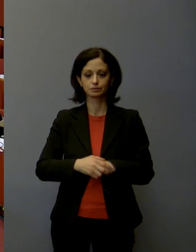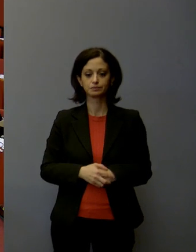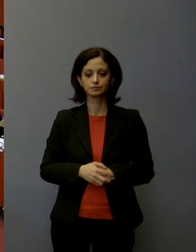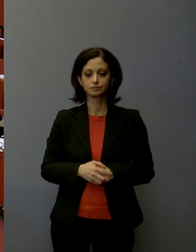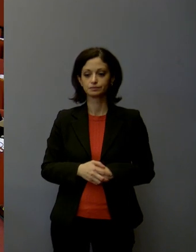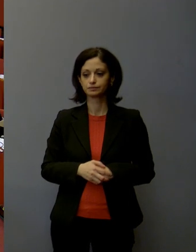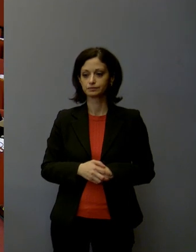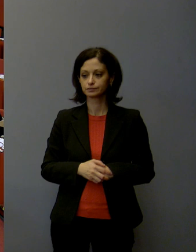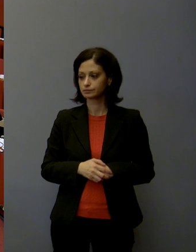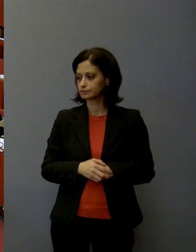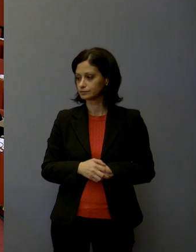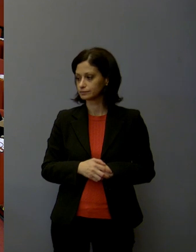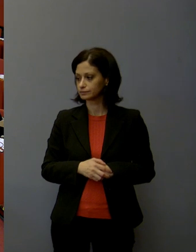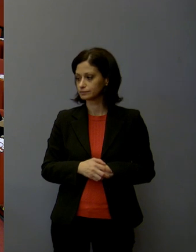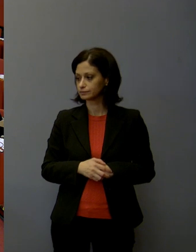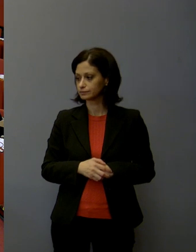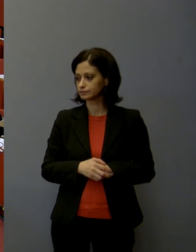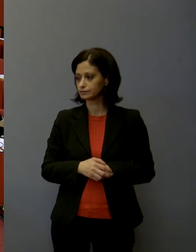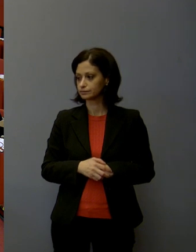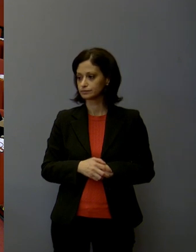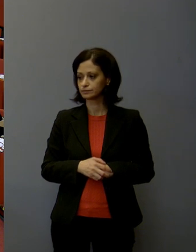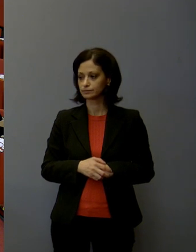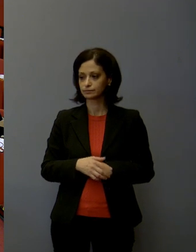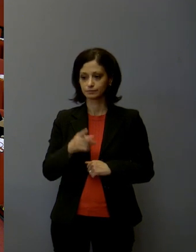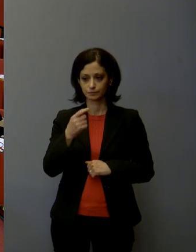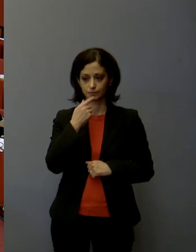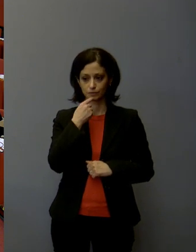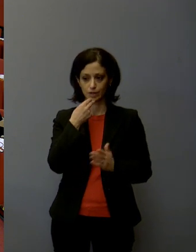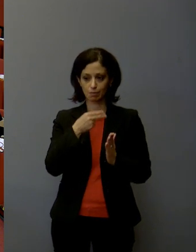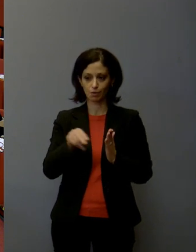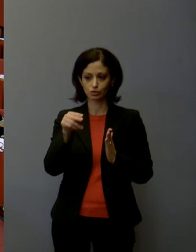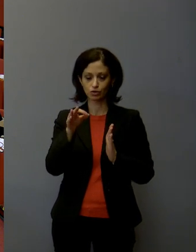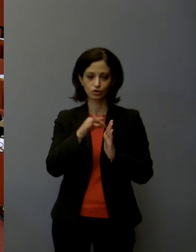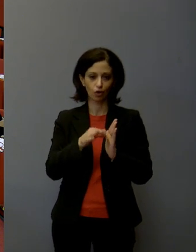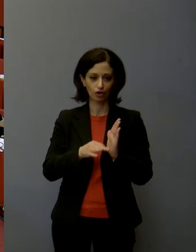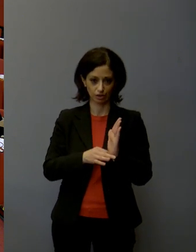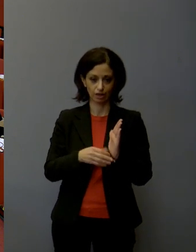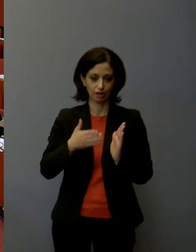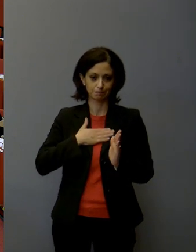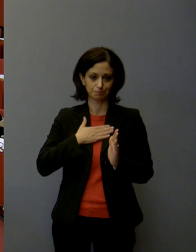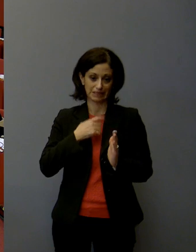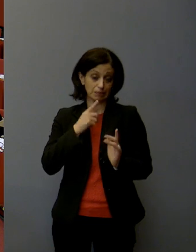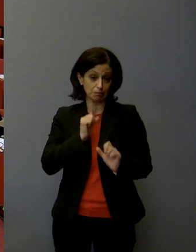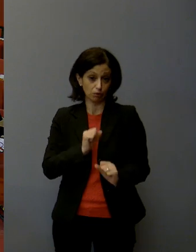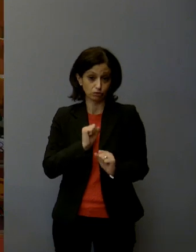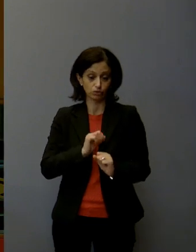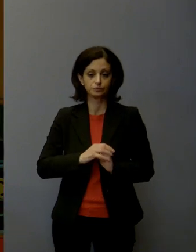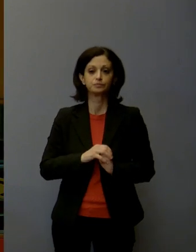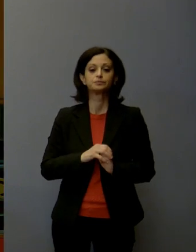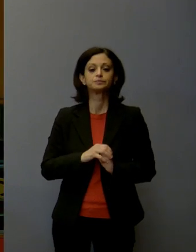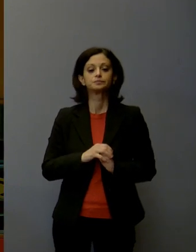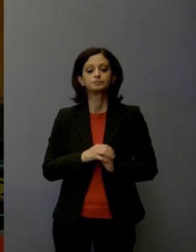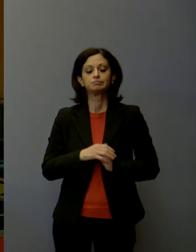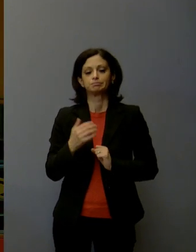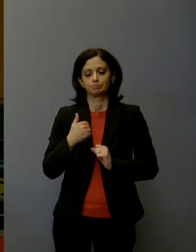Allora voglio questa è la mia emozione d'ordine se posso tanto io